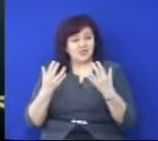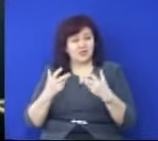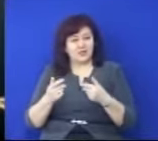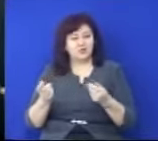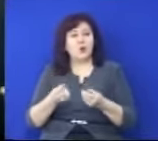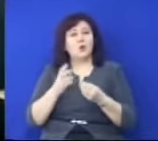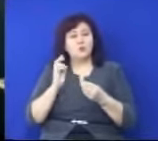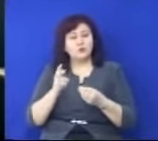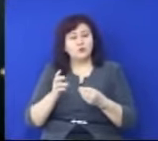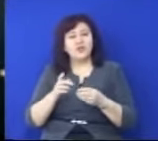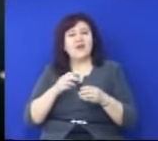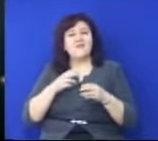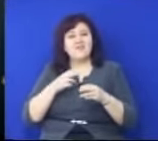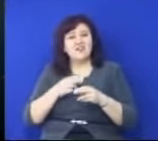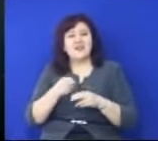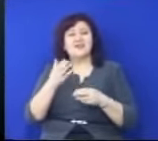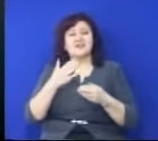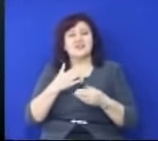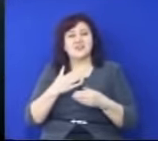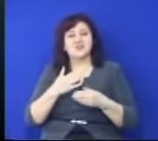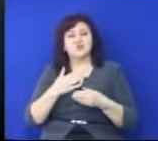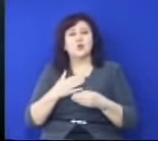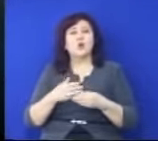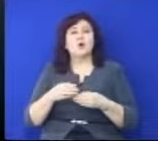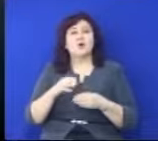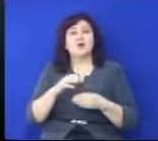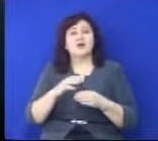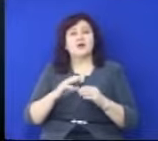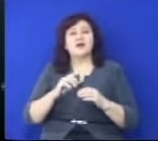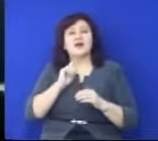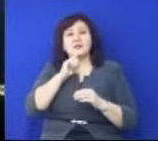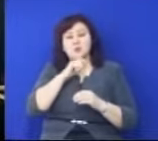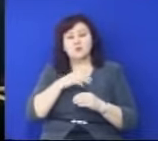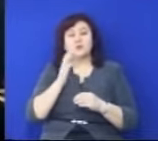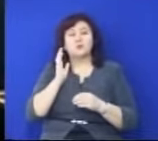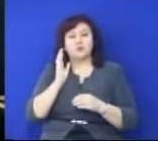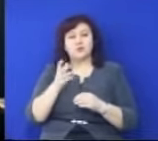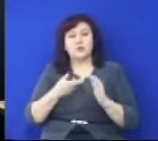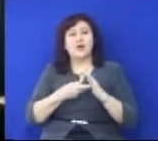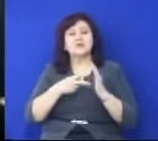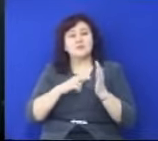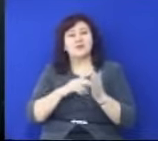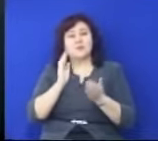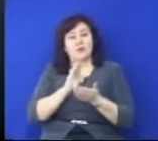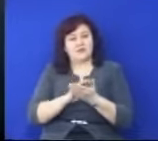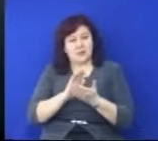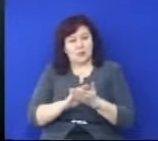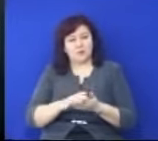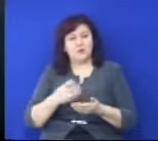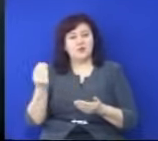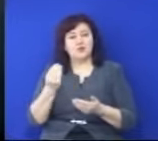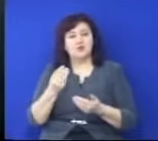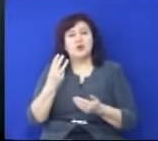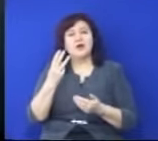өсуі сақталады. Ертең біз парламенттің жалпы отырысында әлеуметтік экономикалық даму болжамын таныстырамыз. Онда теңгенің шекті бағамы 340